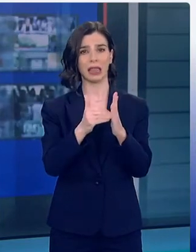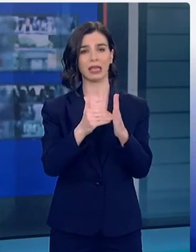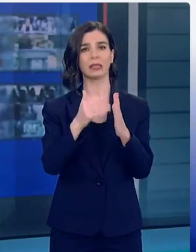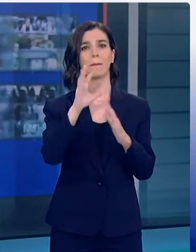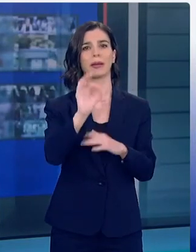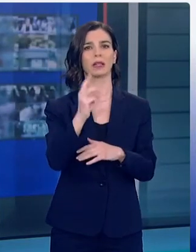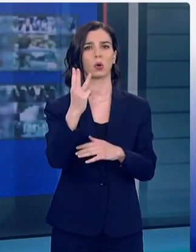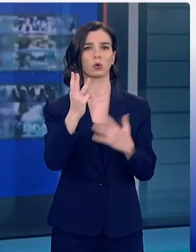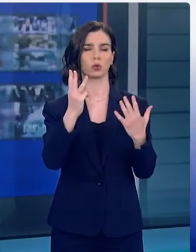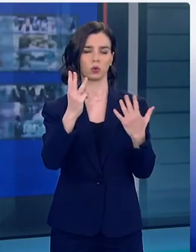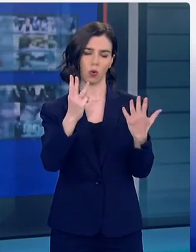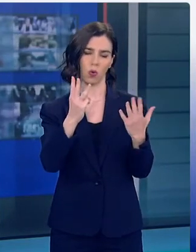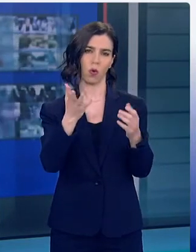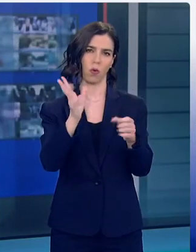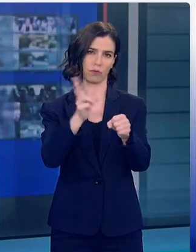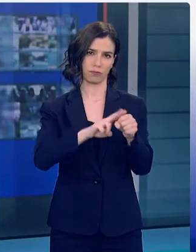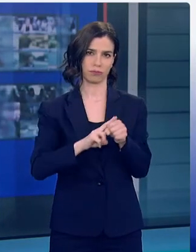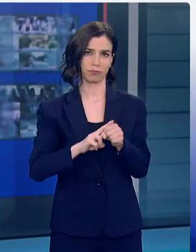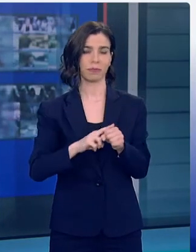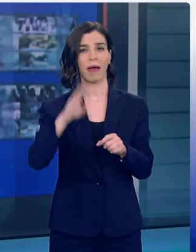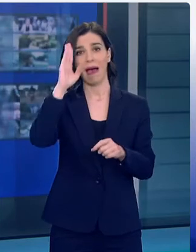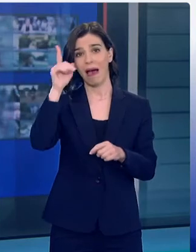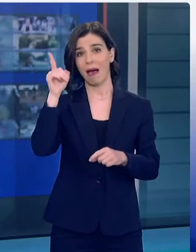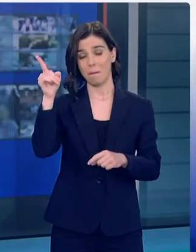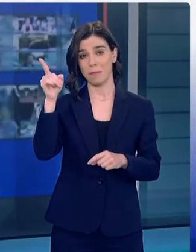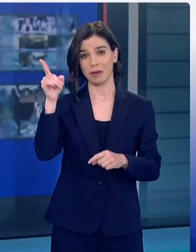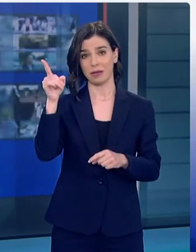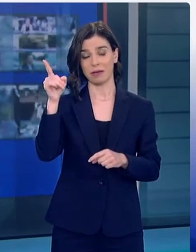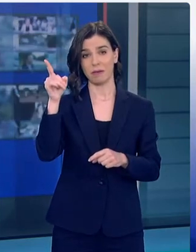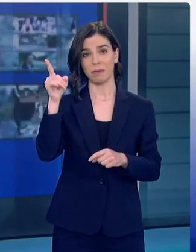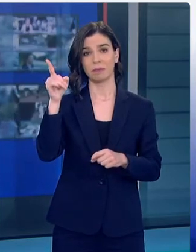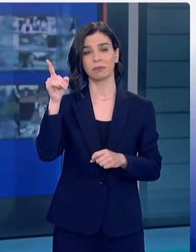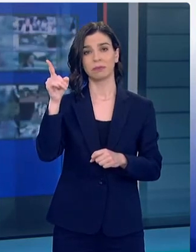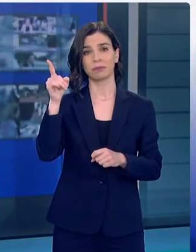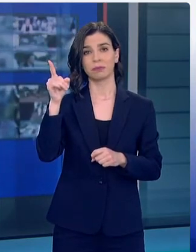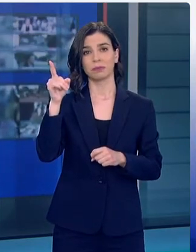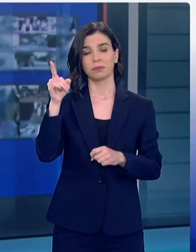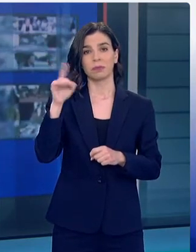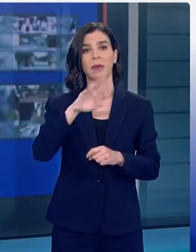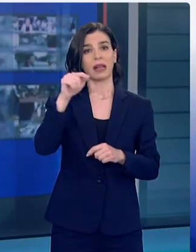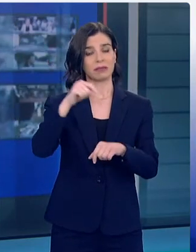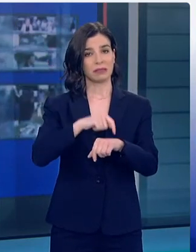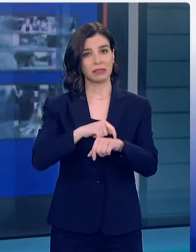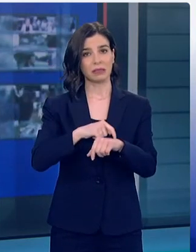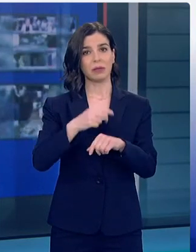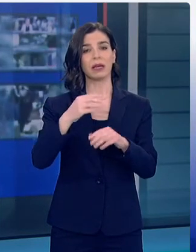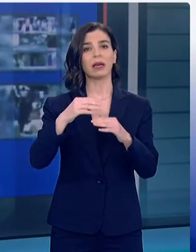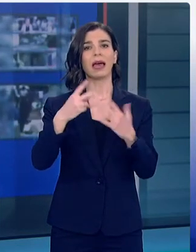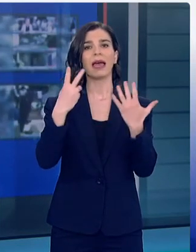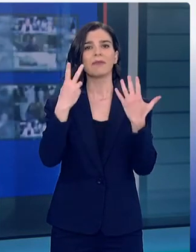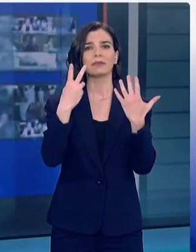166.058 θάνατοι. Στις Ηνωμένες Πολιτείες Αμερικής έχουν έως σήμερα καταγραφεί περισσότερα